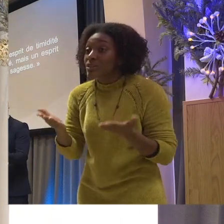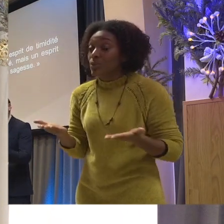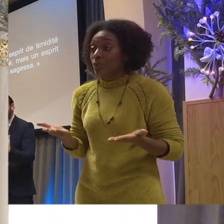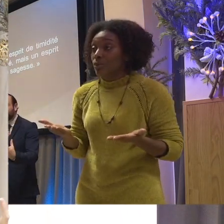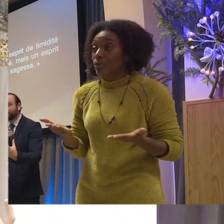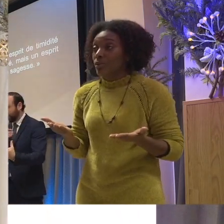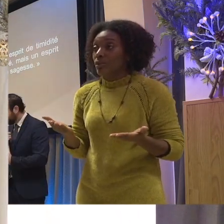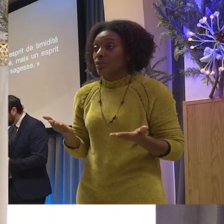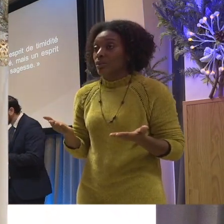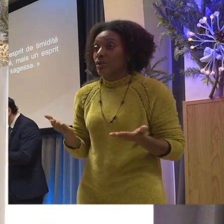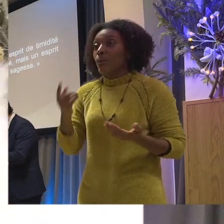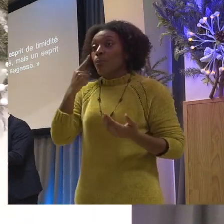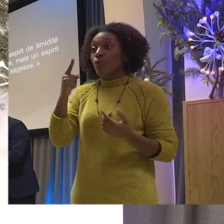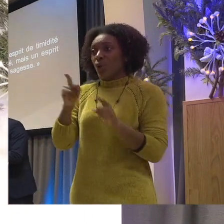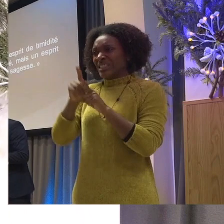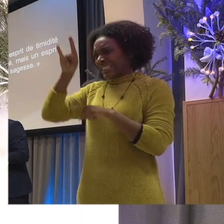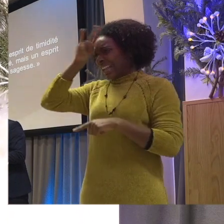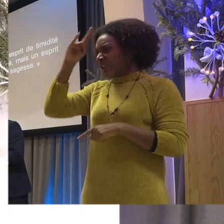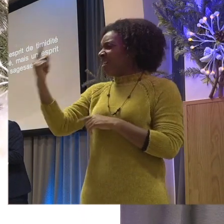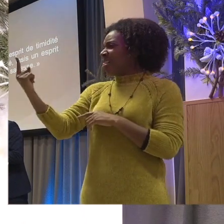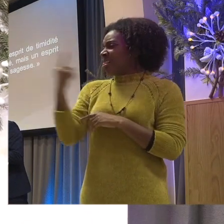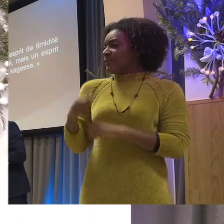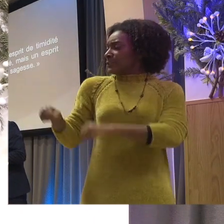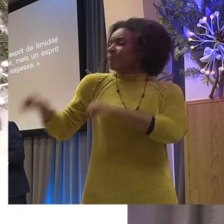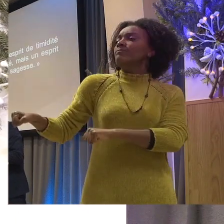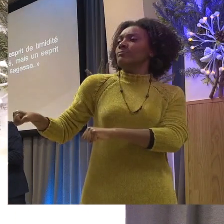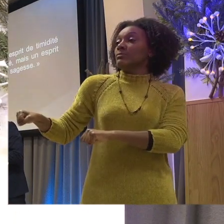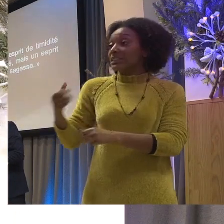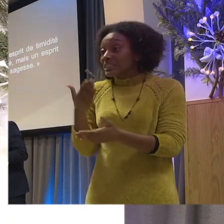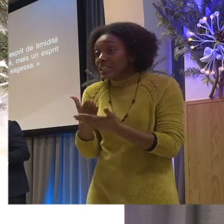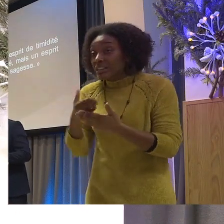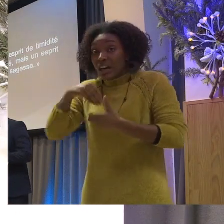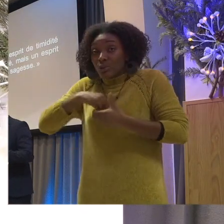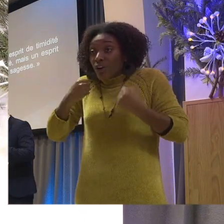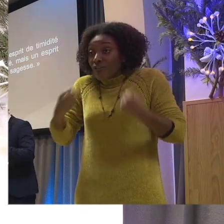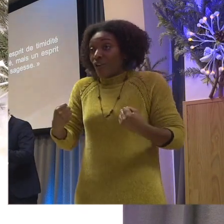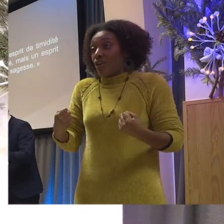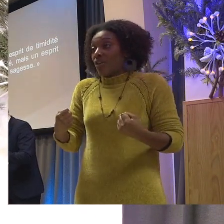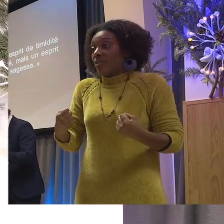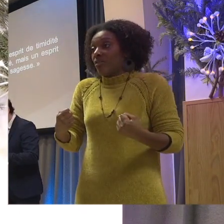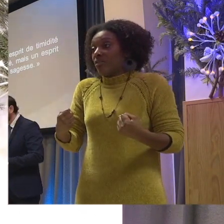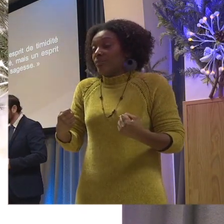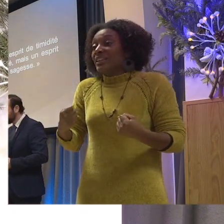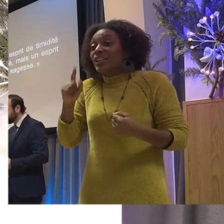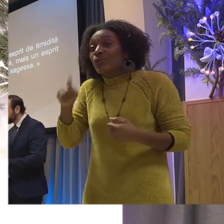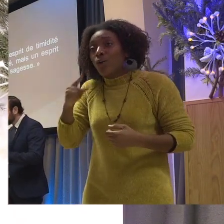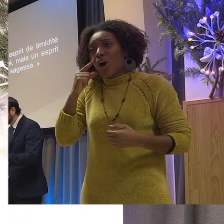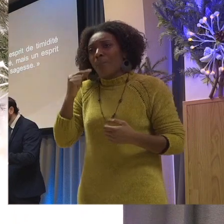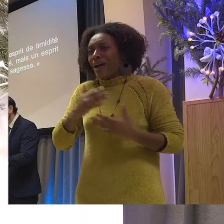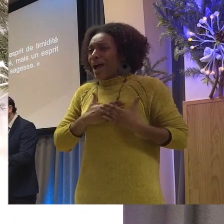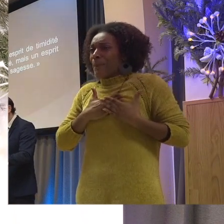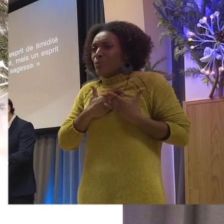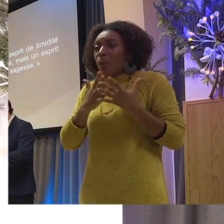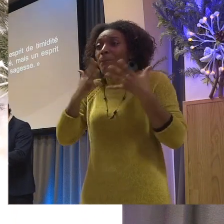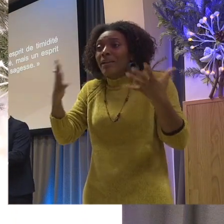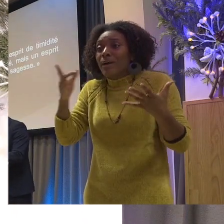pour tenir ferme face aux ruses du diable. Merci Seigneur. Tu dois également être plein d'amour, parce que Dieu est